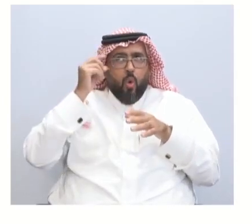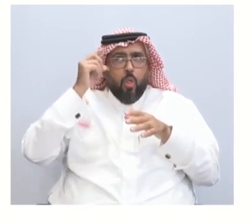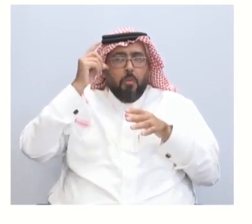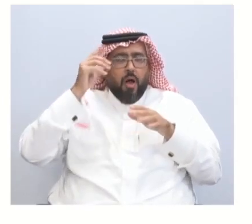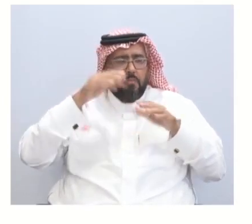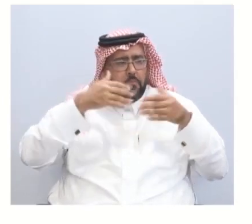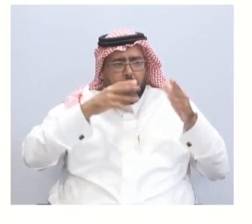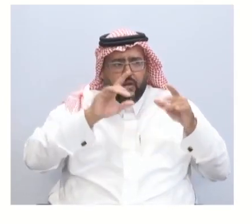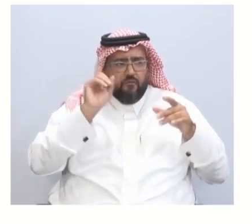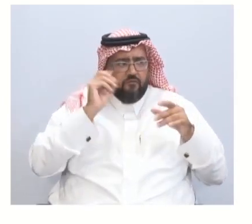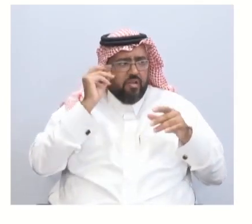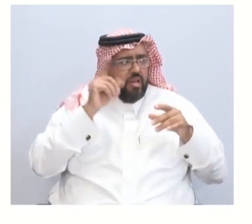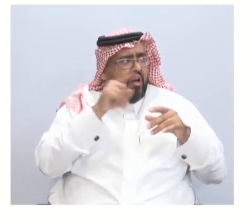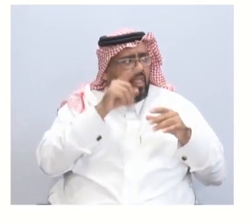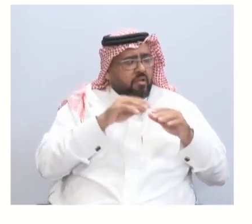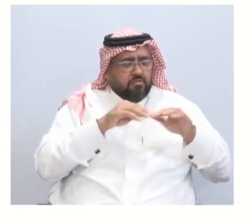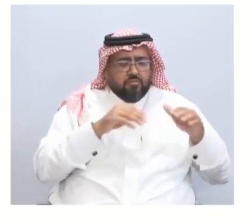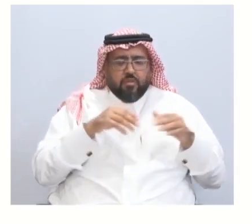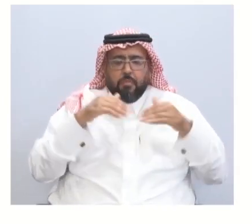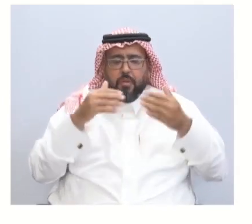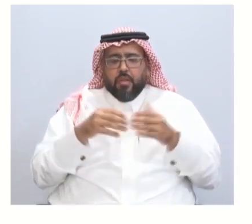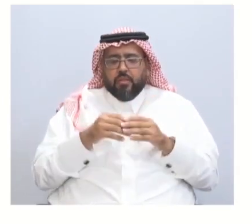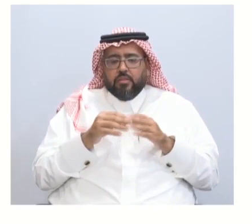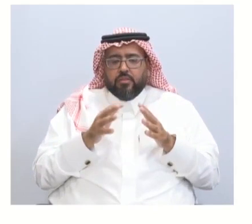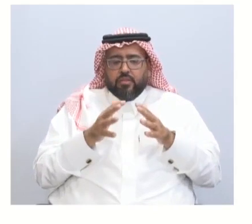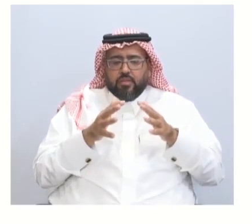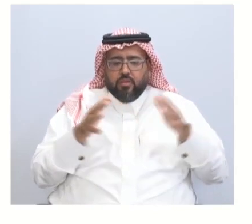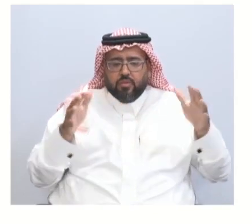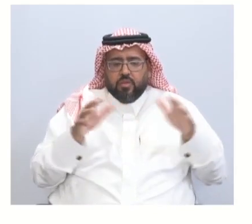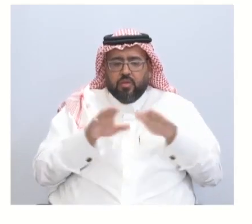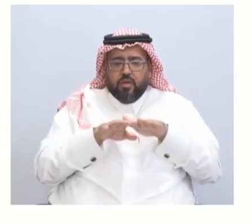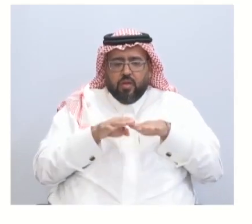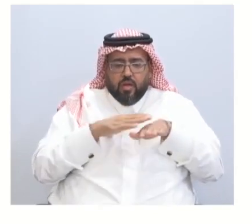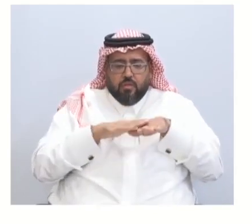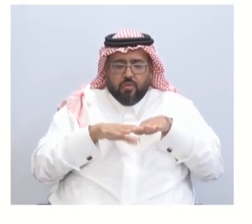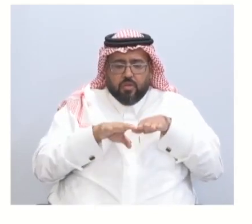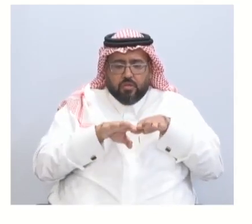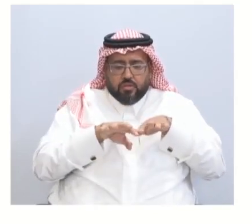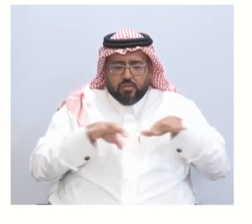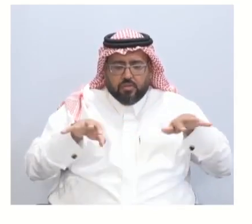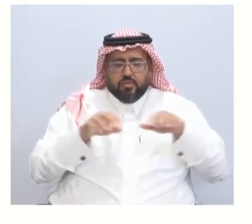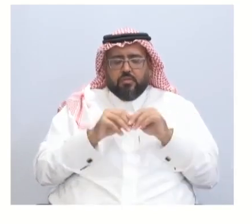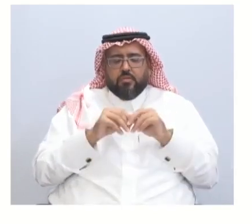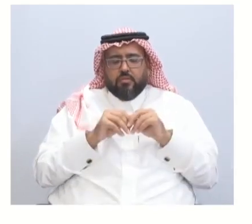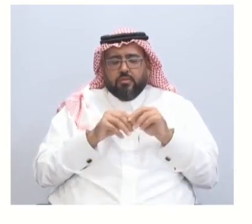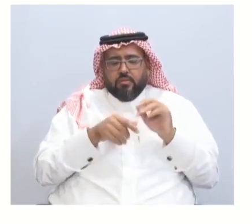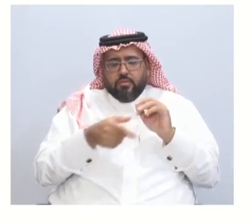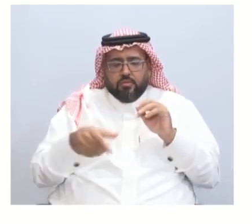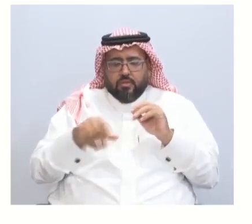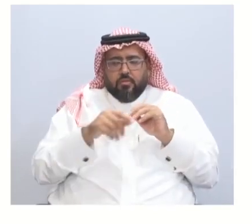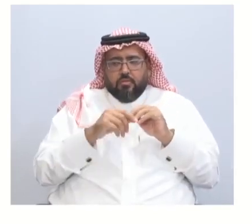ذلك الوقت بعد ذلك تطرقنا الى عمليه توسع قاع المحيط وتحديدا في